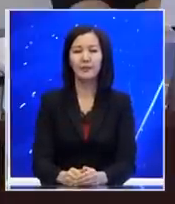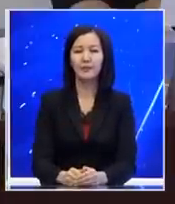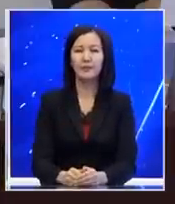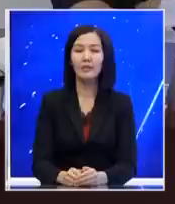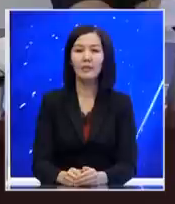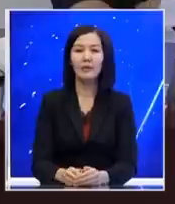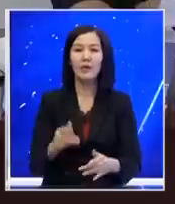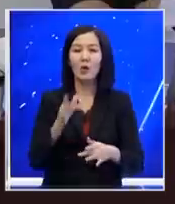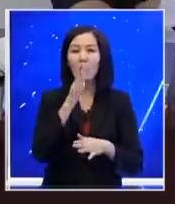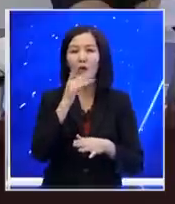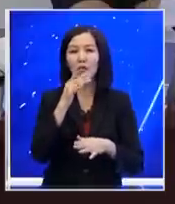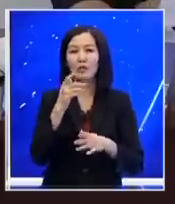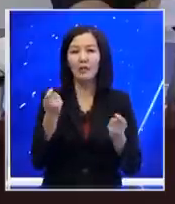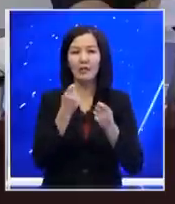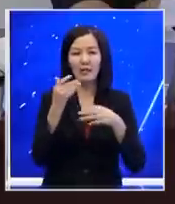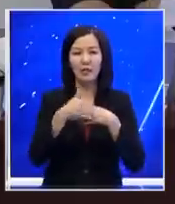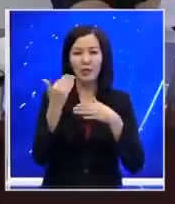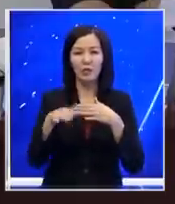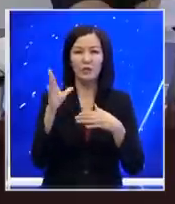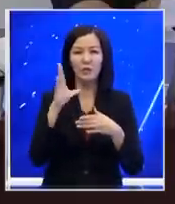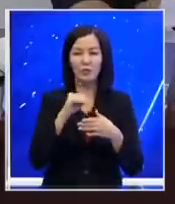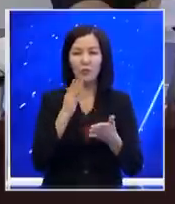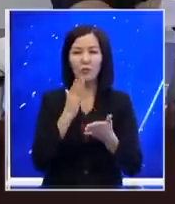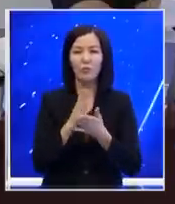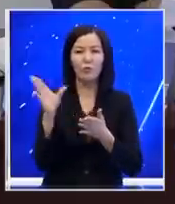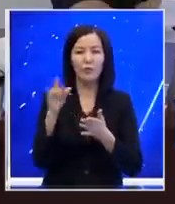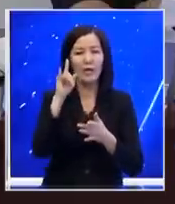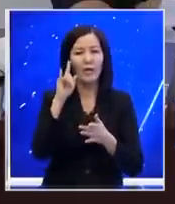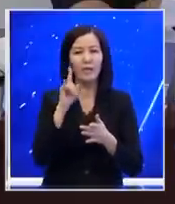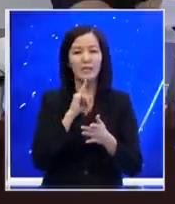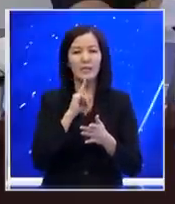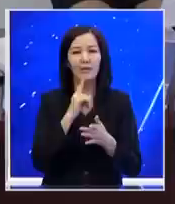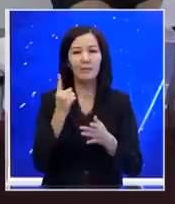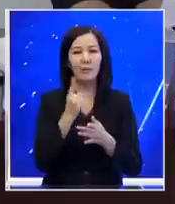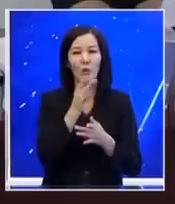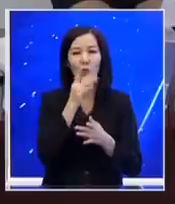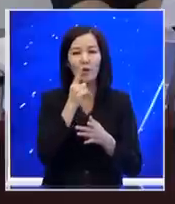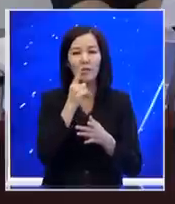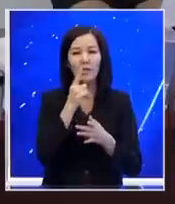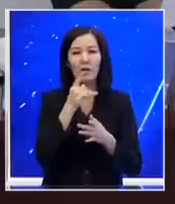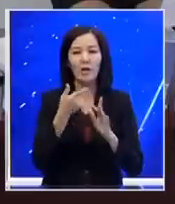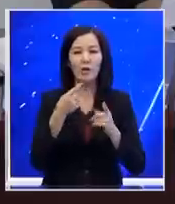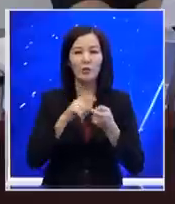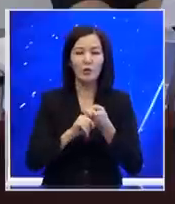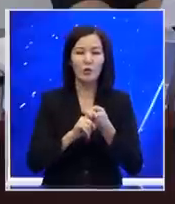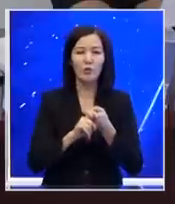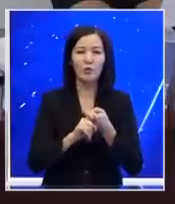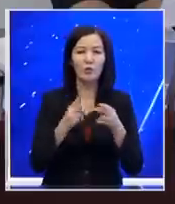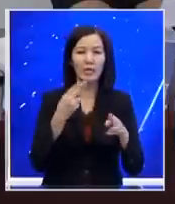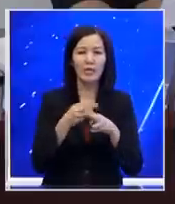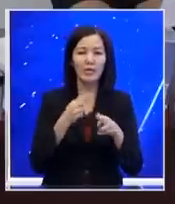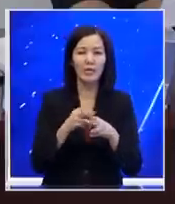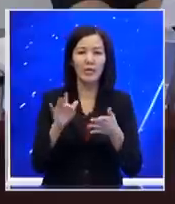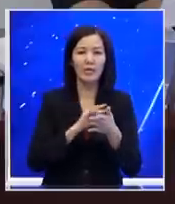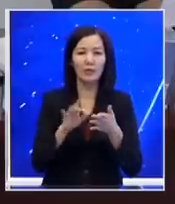это связано. Мерзімі жағынан аздаған кешіктірулер болып жатыр. Себеп барлық қазақстандықтардың бір уақытта жүйеге қосылуы. Дегенмен уақытылы төлемдер